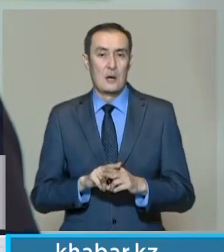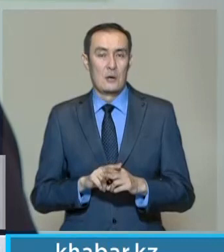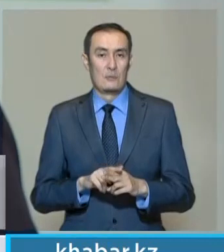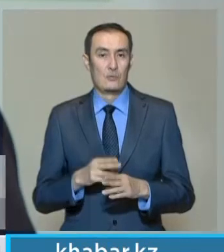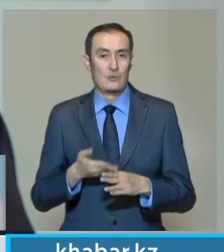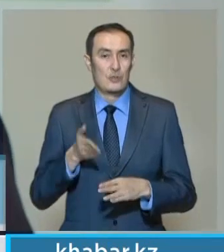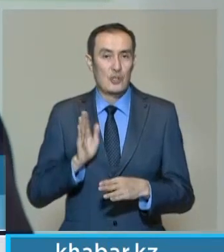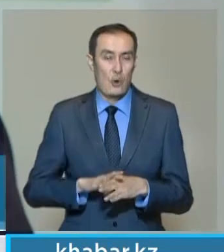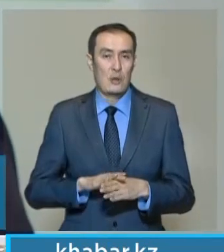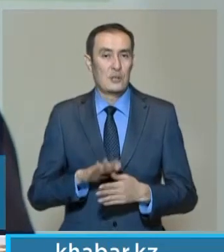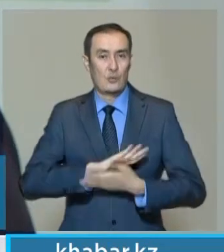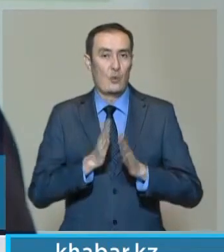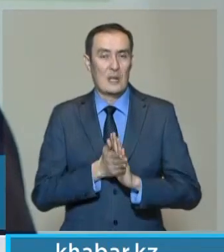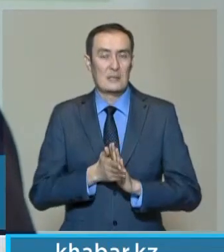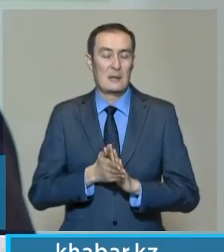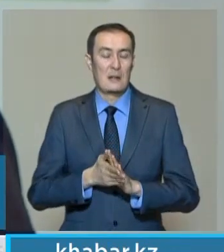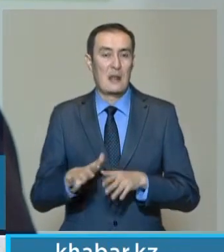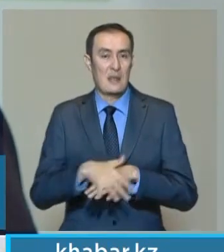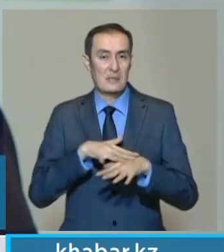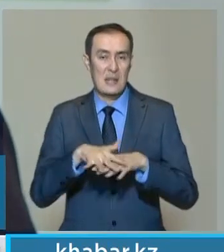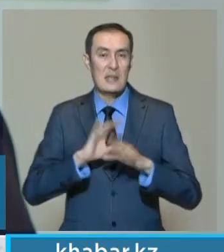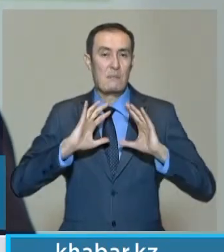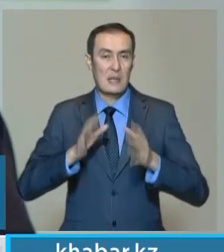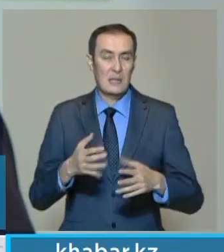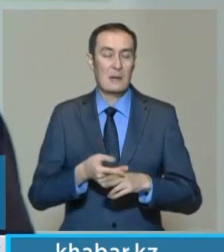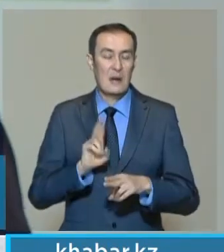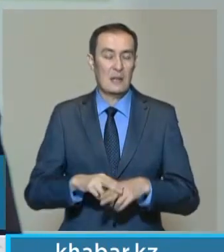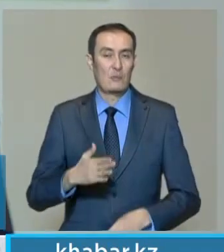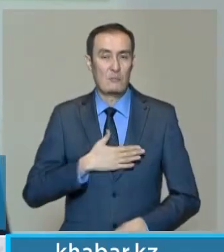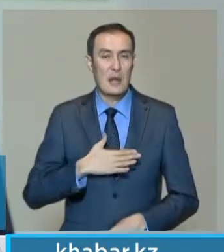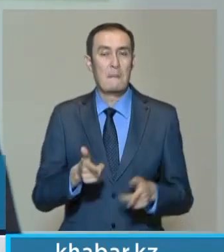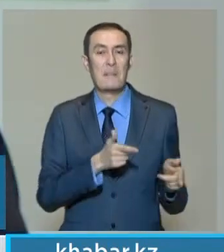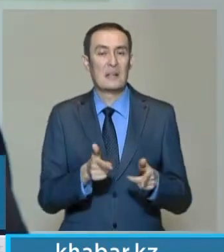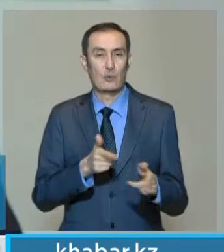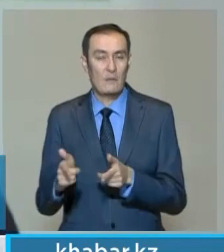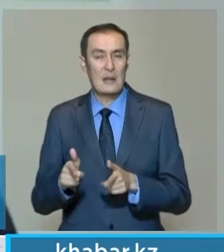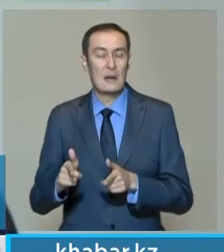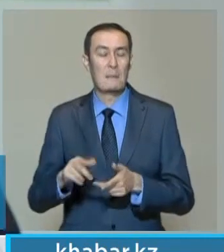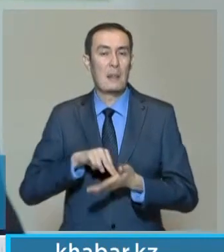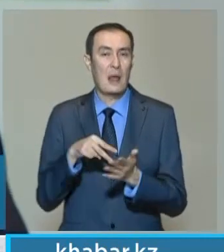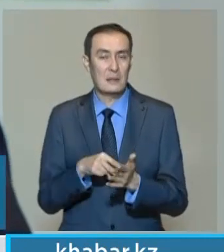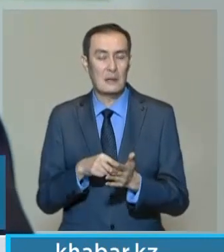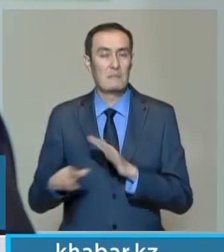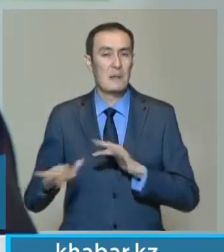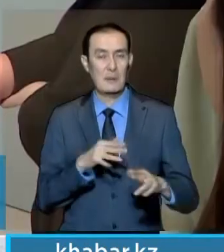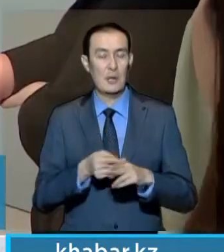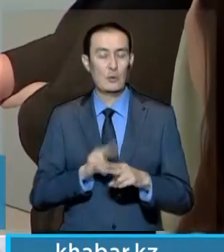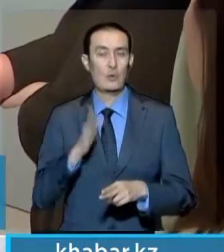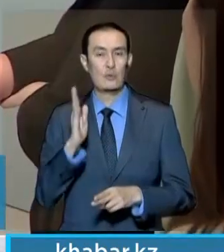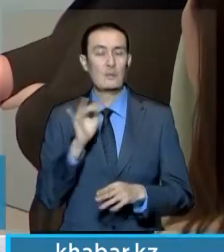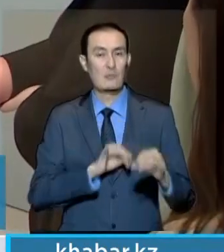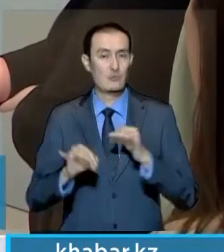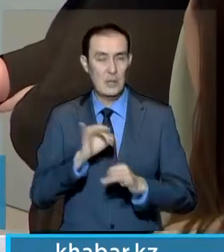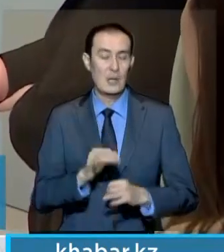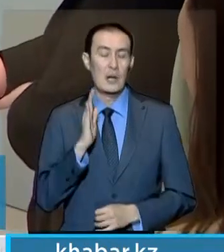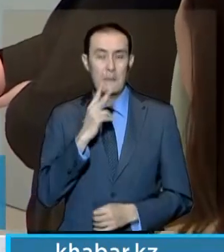для человечества, для его выживания. Поэтому мы подготовили ряд мероприятий, которые будут обсуждаться. Покажем,